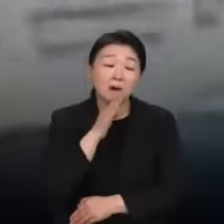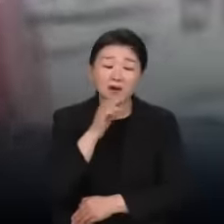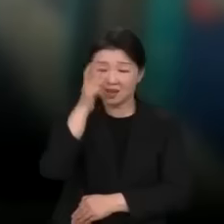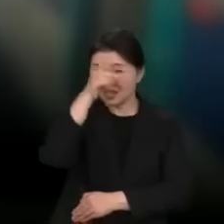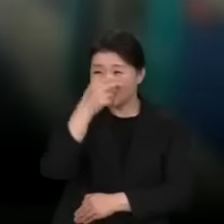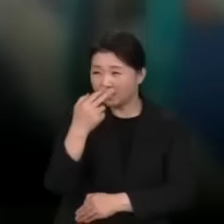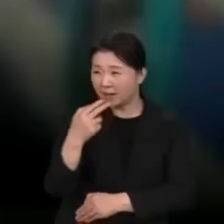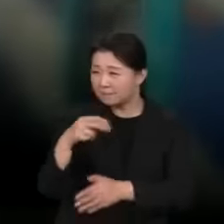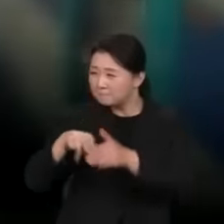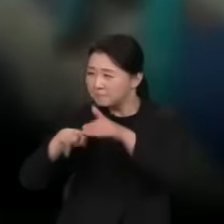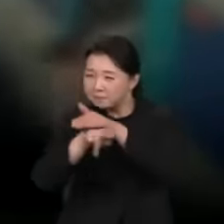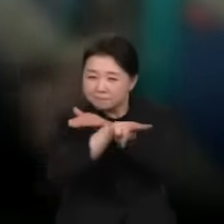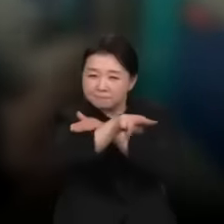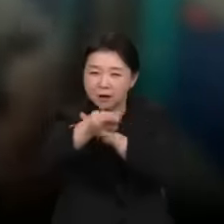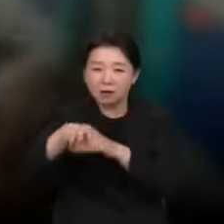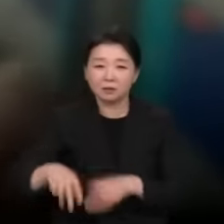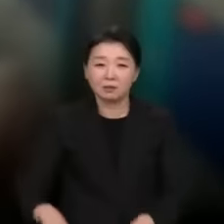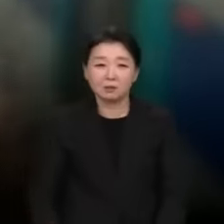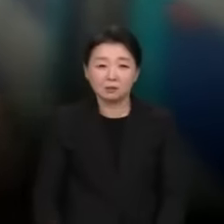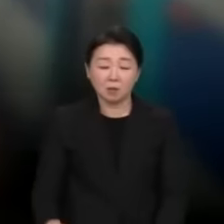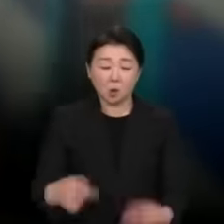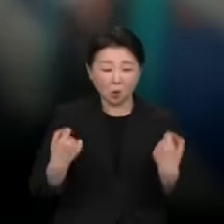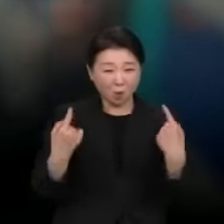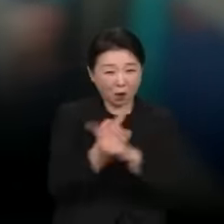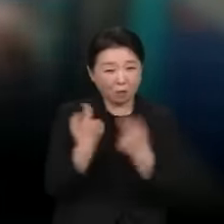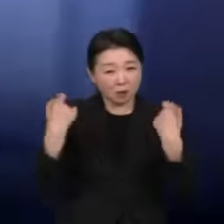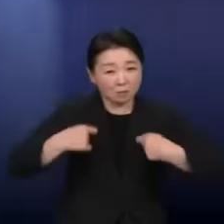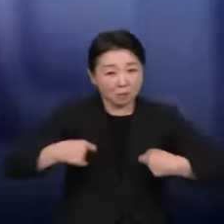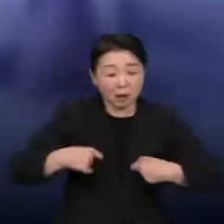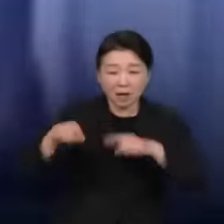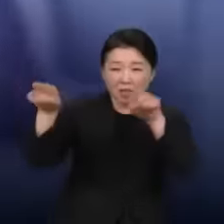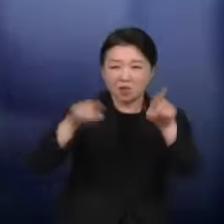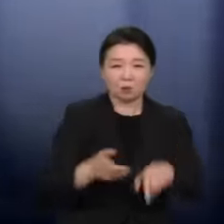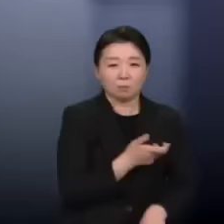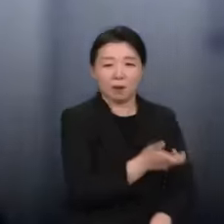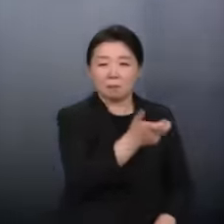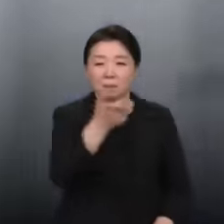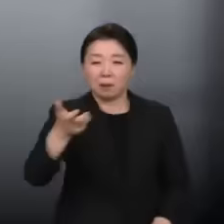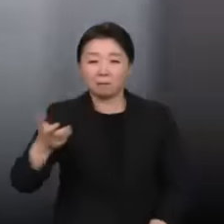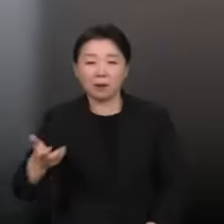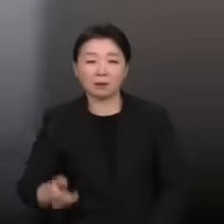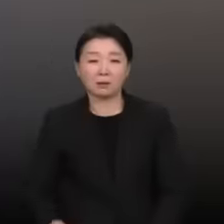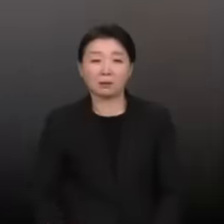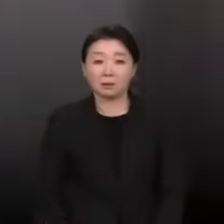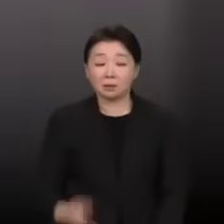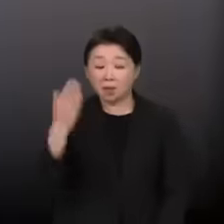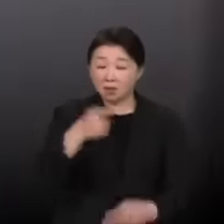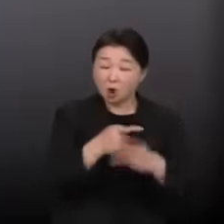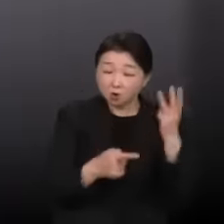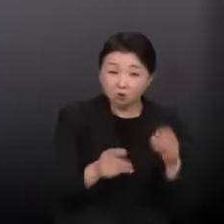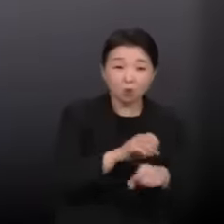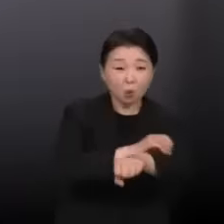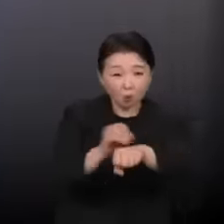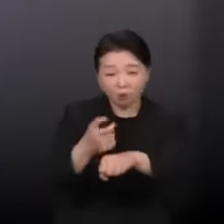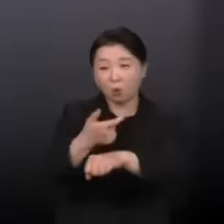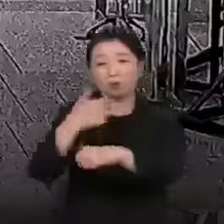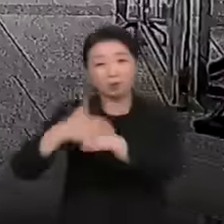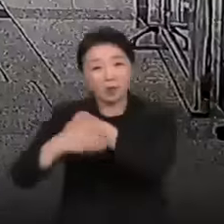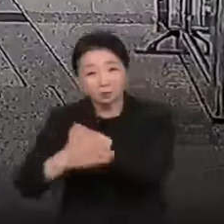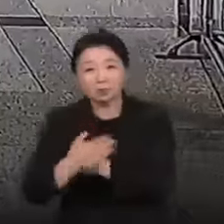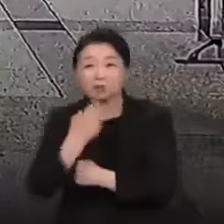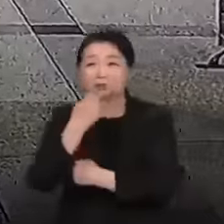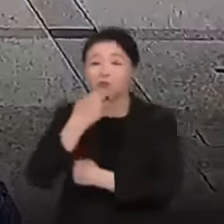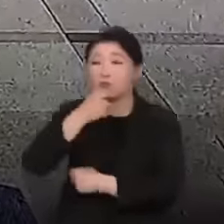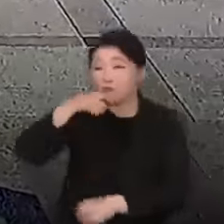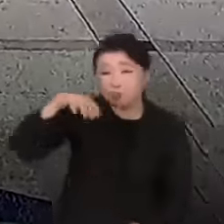피해 달아났습니다. 옷을 계속 갈아입었고 전국을 돌았습니다. 청주에서 오송, 대구, 경기도